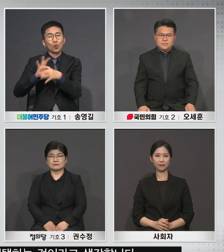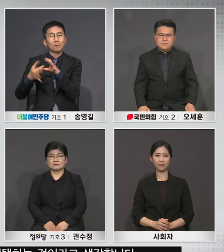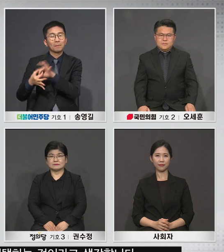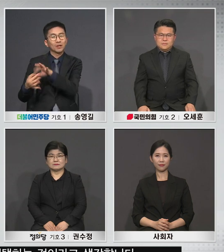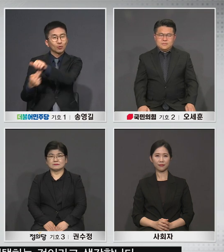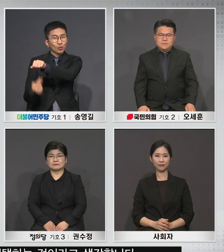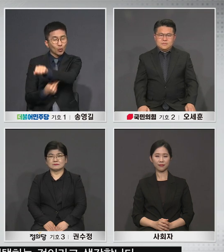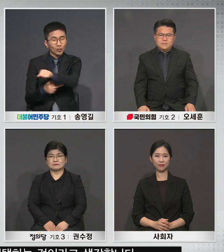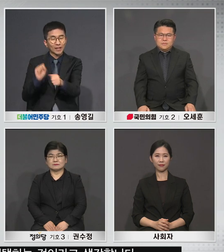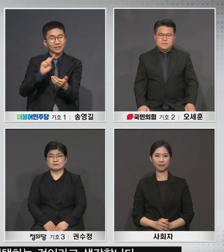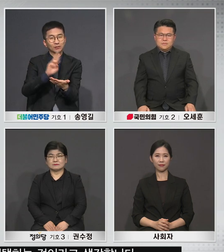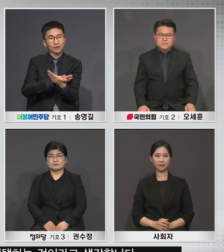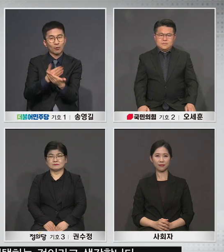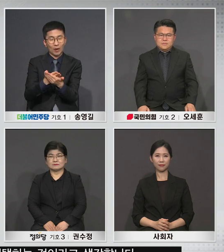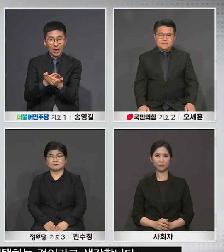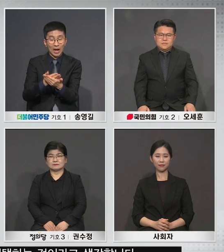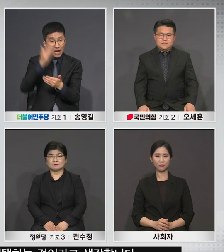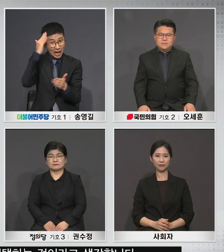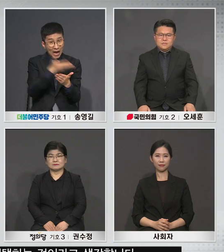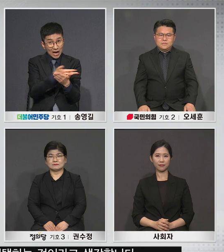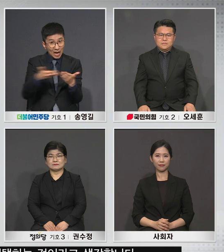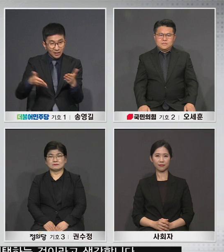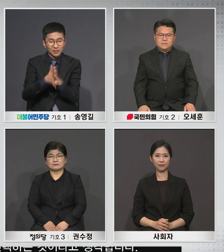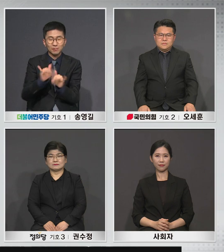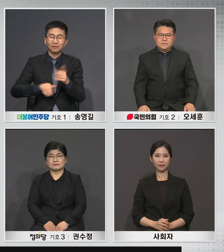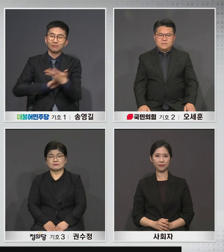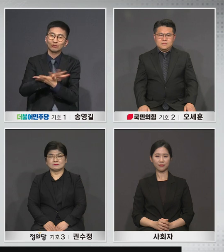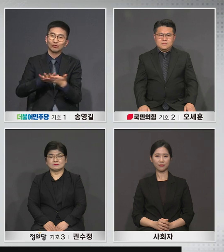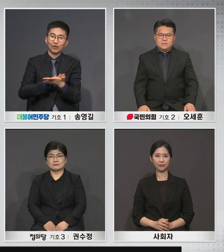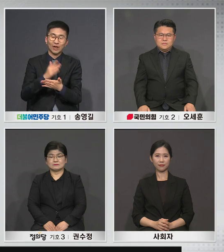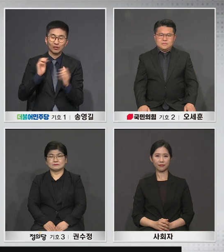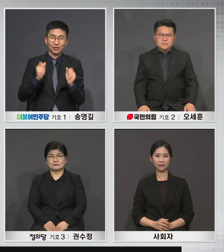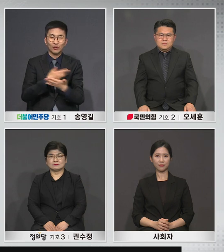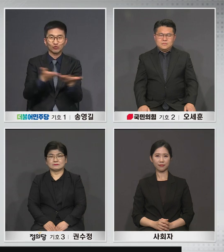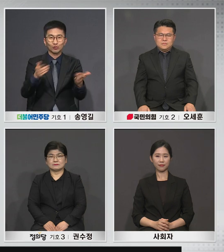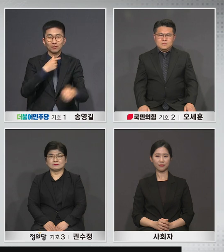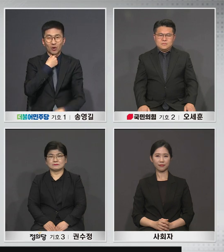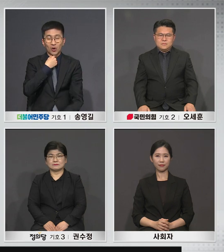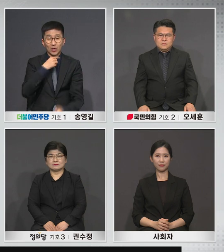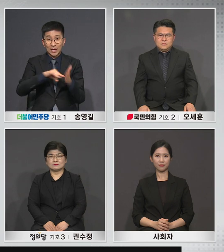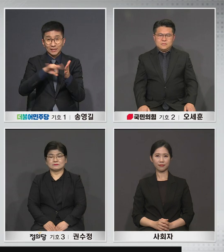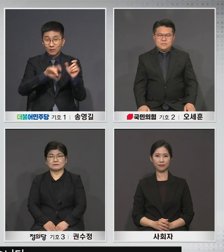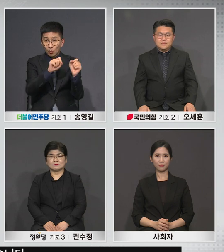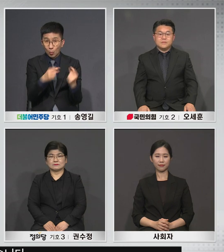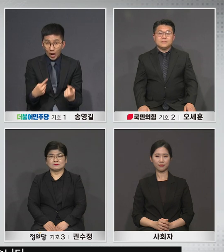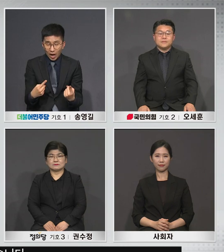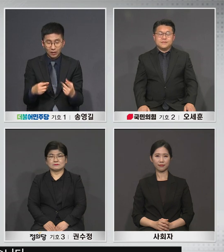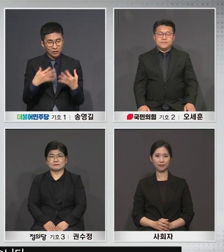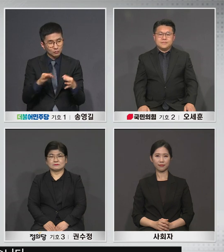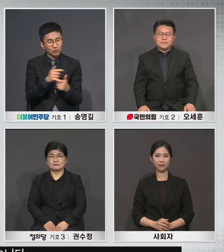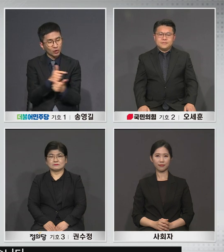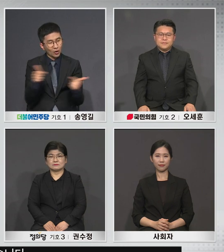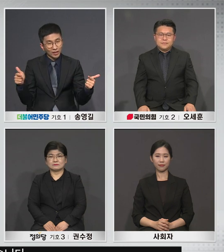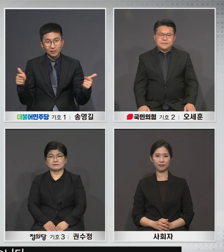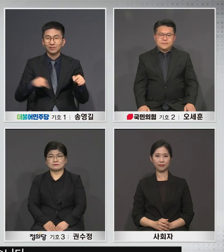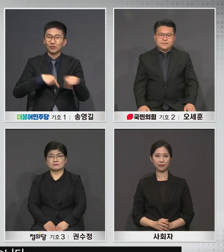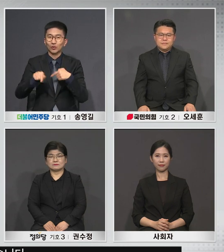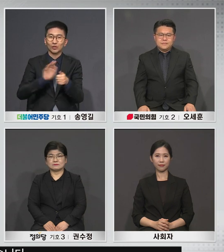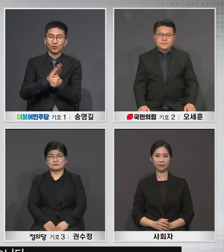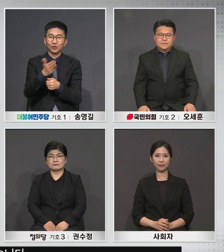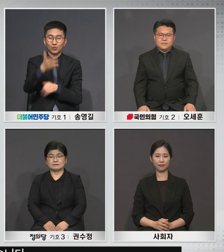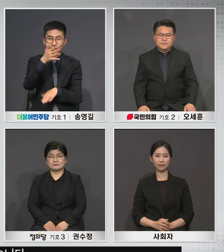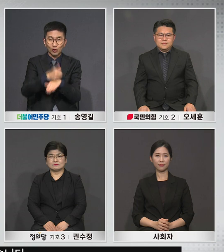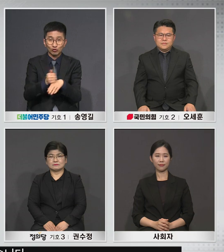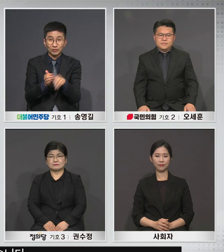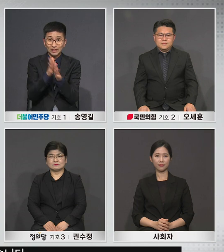돌려드리겠습니다. 세금은 깎고 공급은 늘리고 금융은 지원해서 우리 서민과 청년들이 내 집을